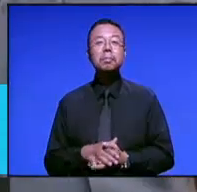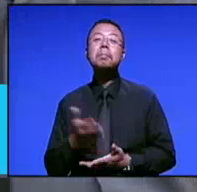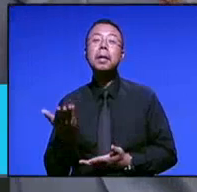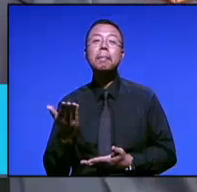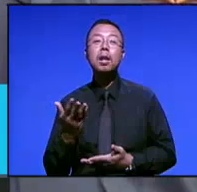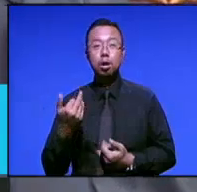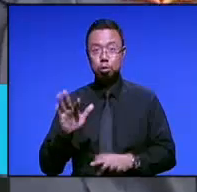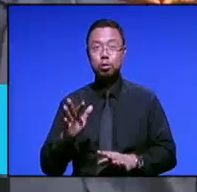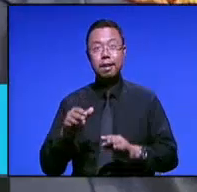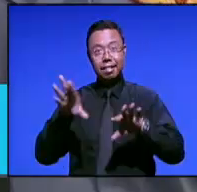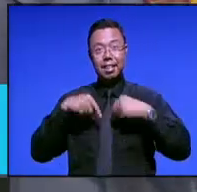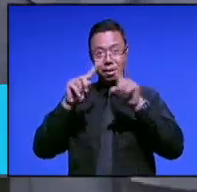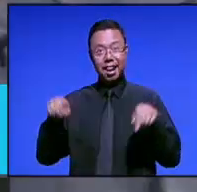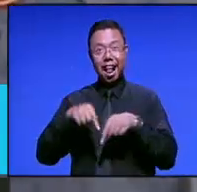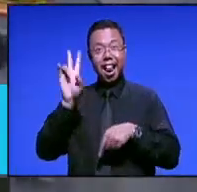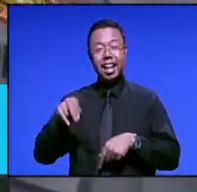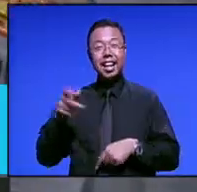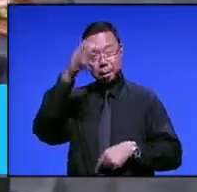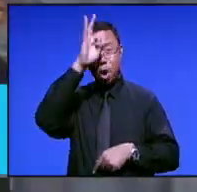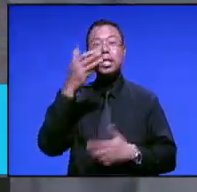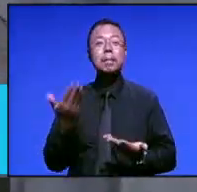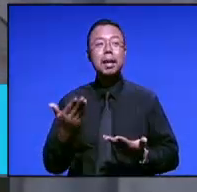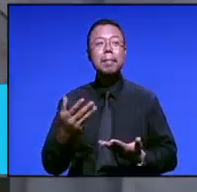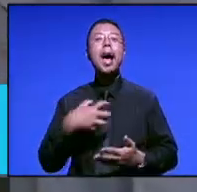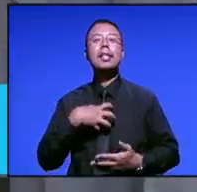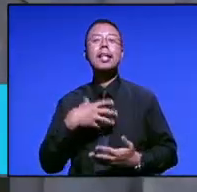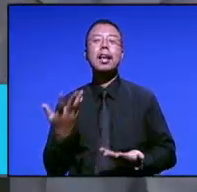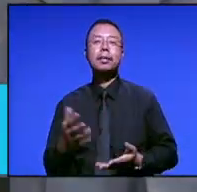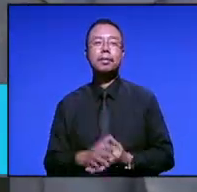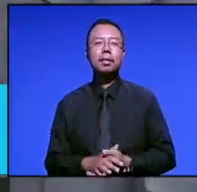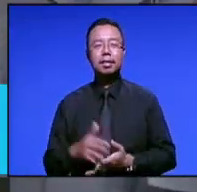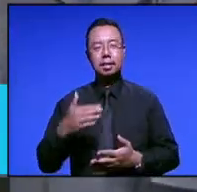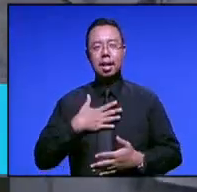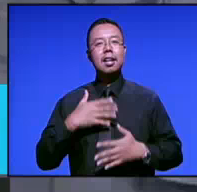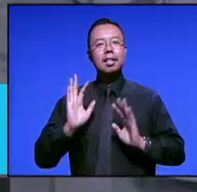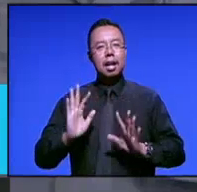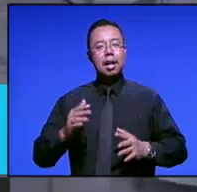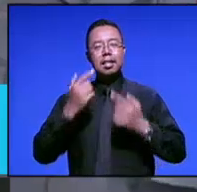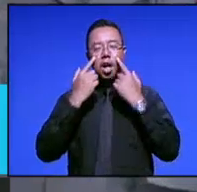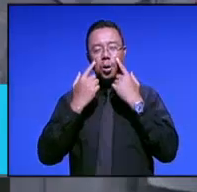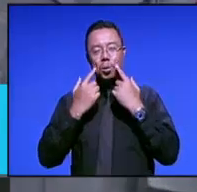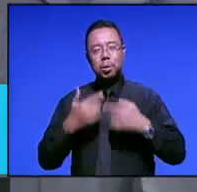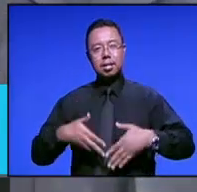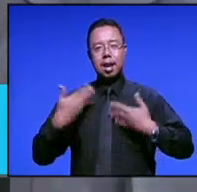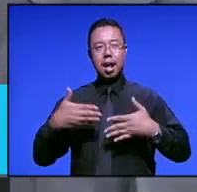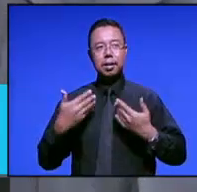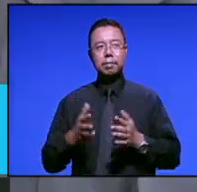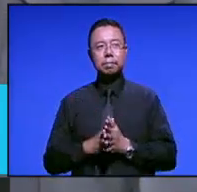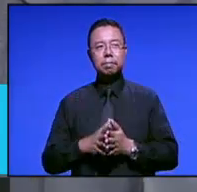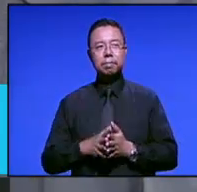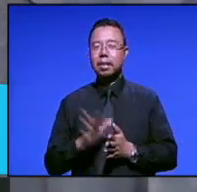Adik, mendapatkan apresiasi lagi dari kepolisian. Bagaimana perasaannya? Sangat terharu dan tidak